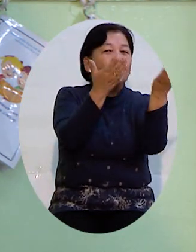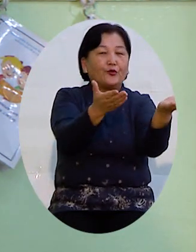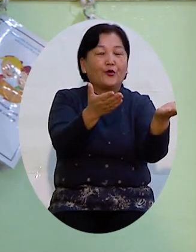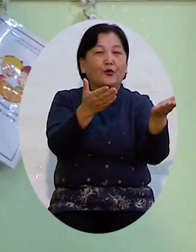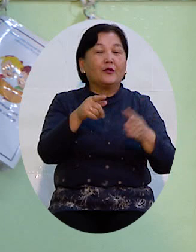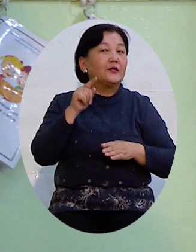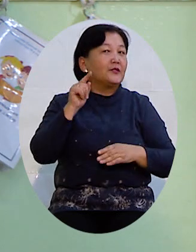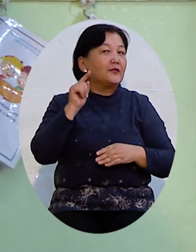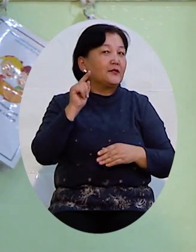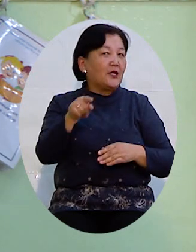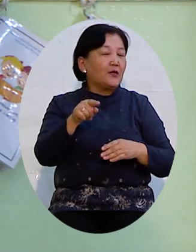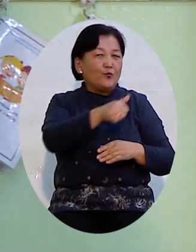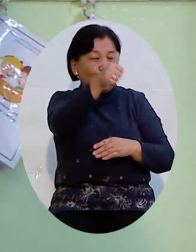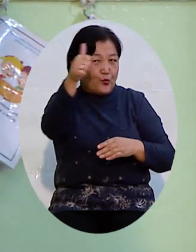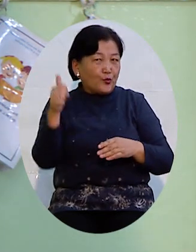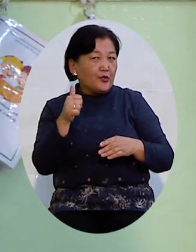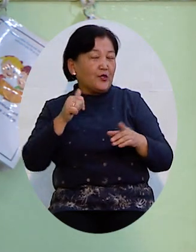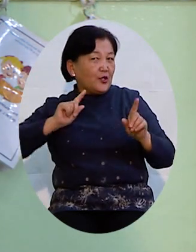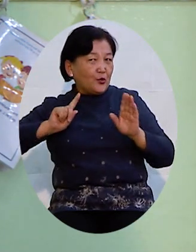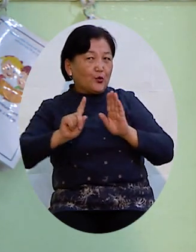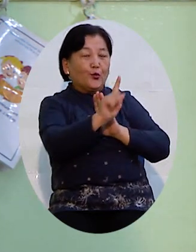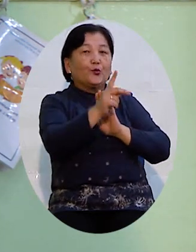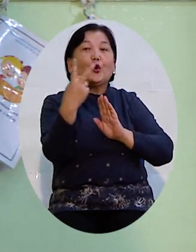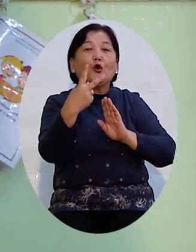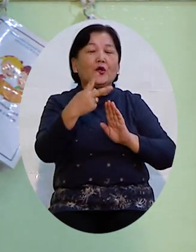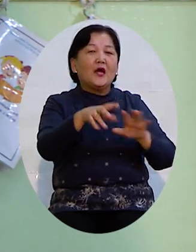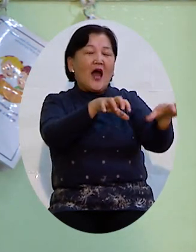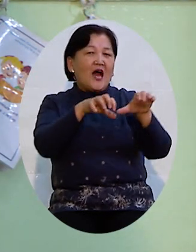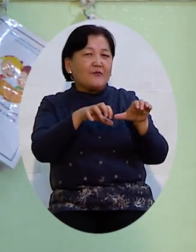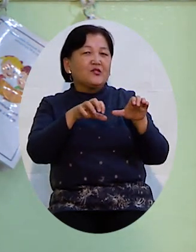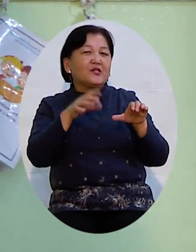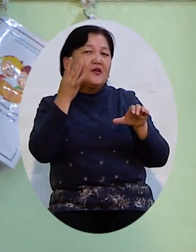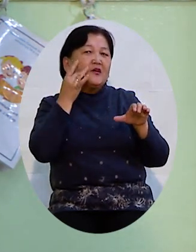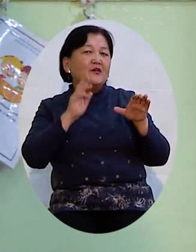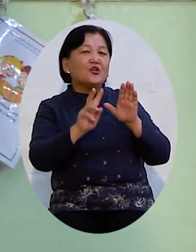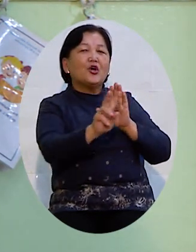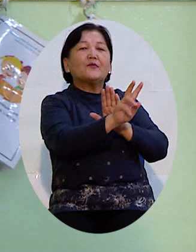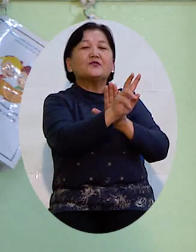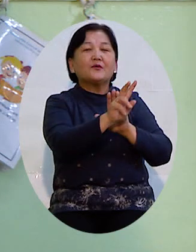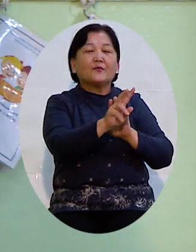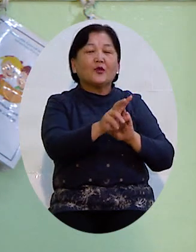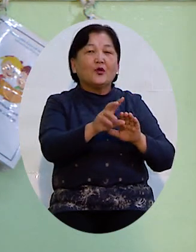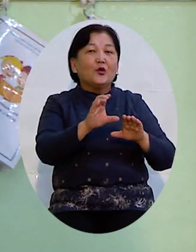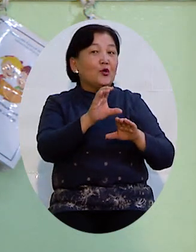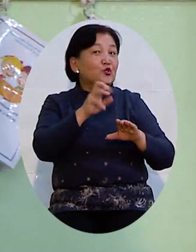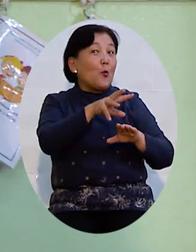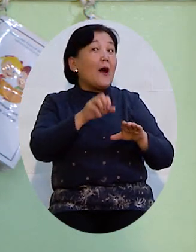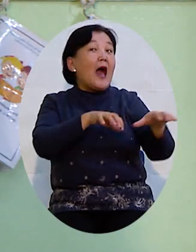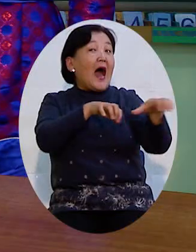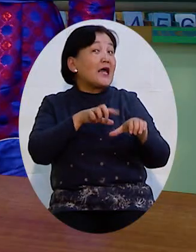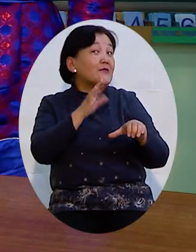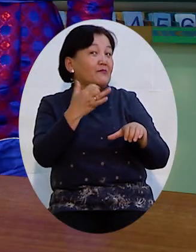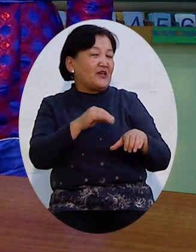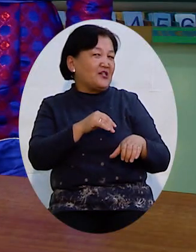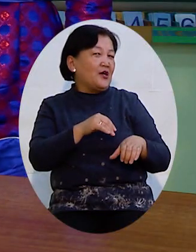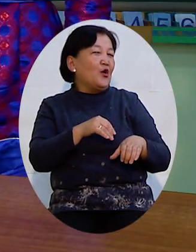тавших цагт бүгдийн түрүүнд хоёр харамч явсан гэдэг юм. Сумаан харамлаж байж энэ хоёр